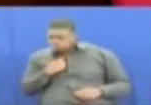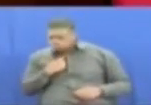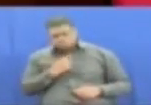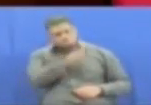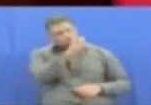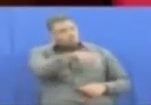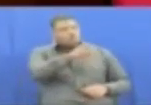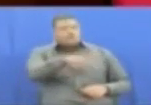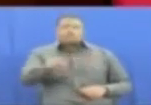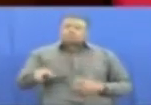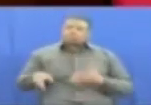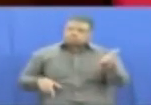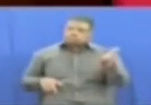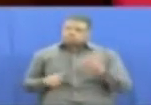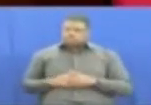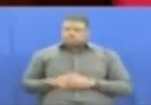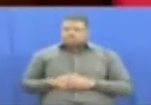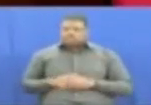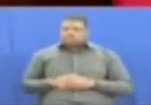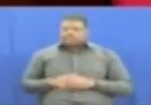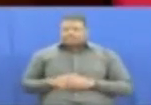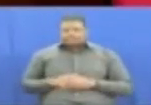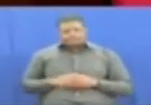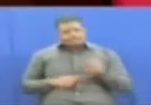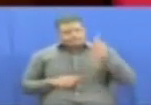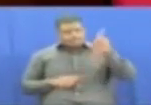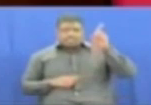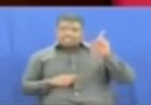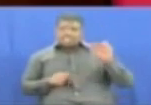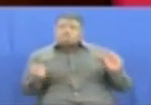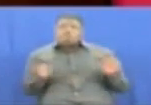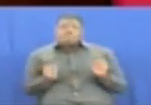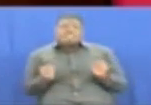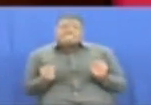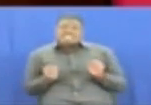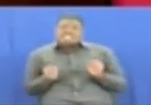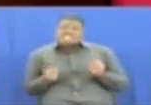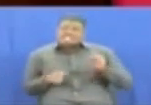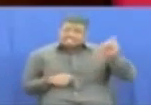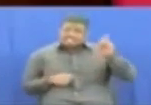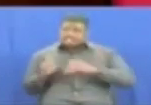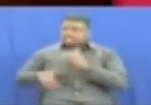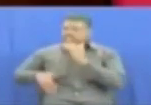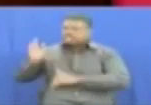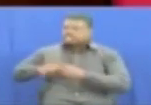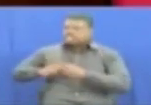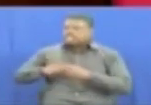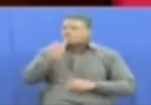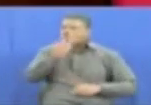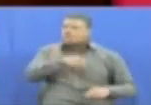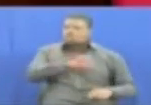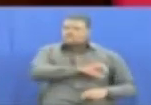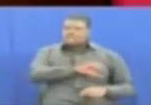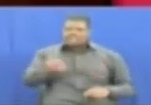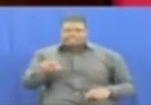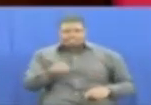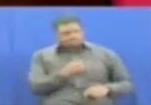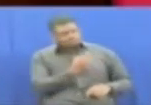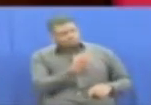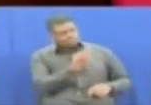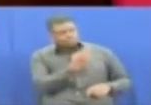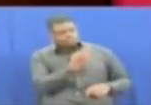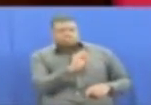wetu. Eneo hili ni eneo la Rufiji Mheshimiwa Spika. Wananchi zaidi ya 20,000 mpaka